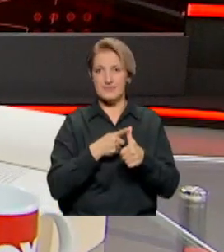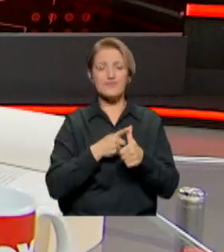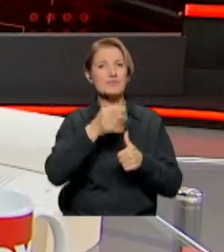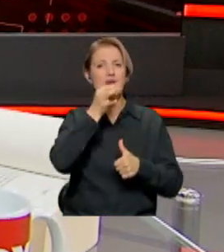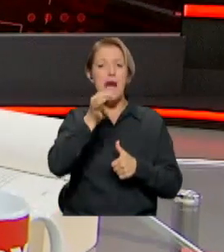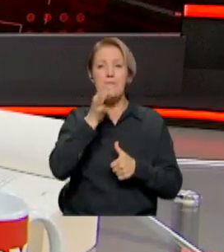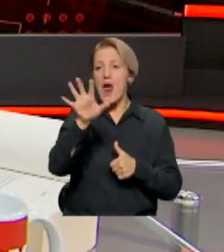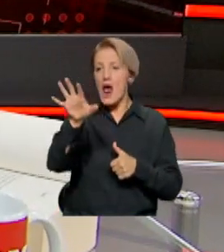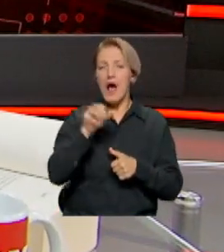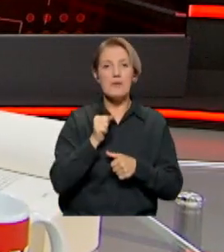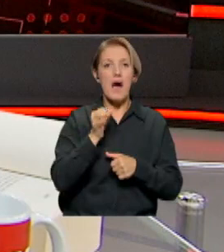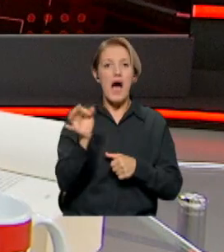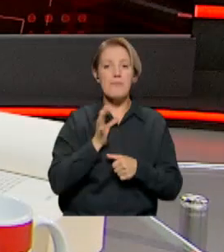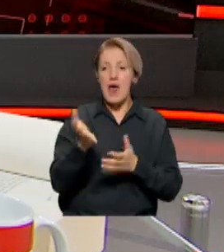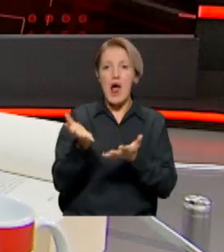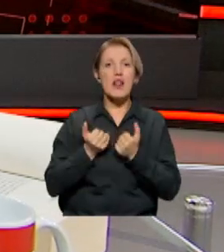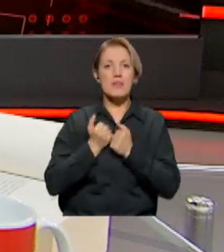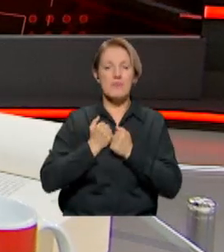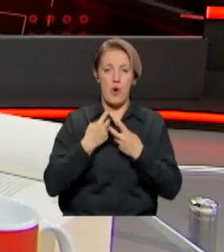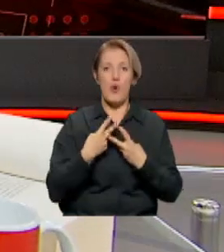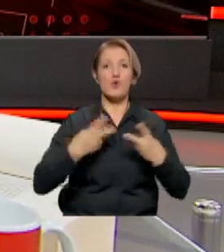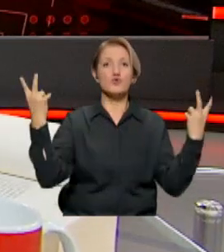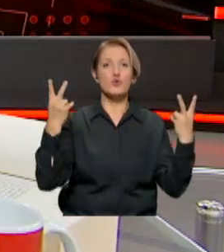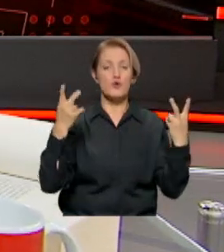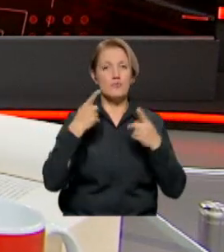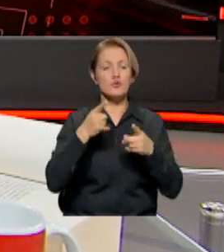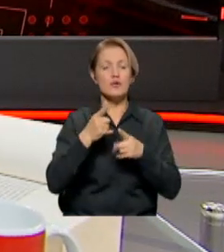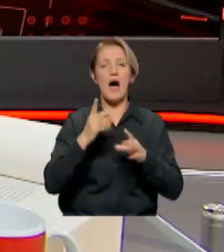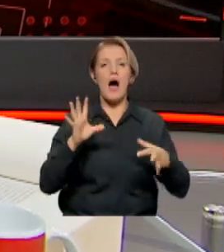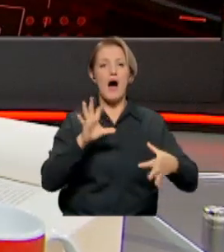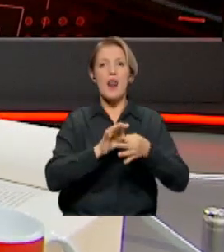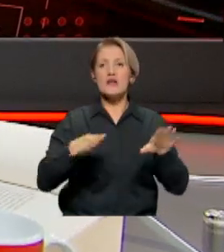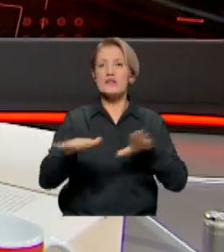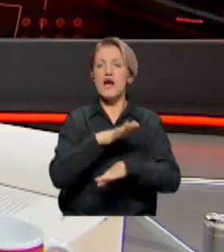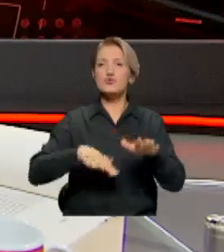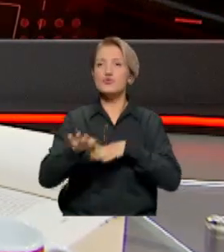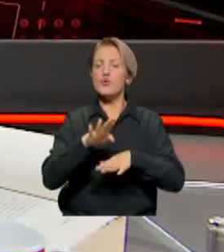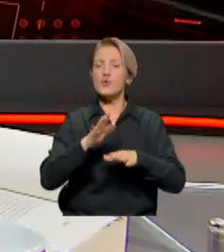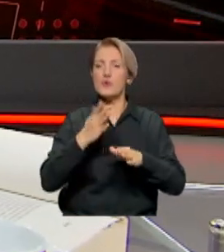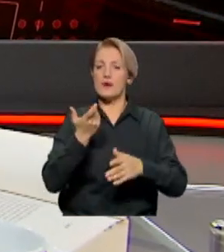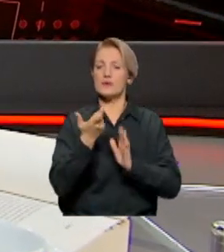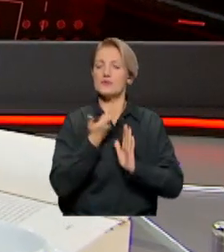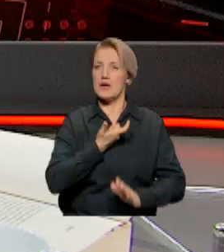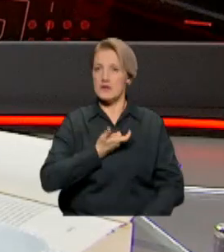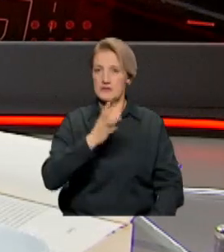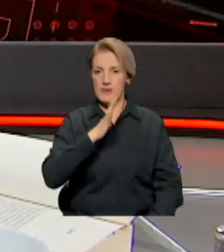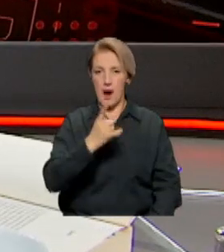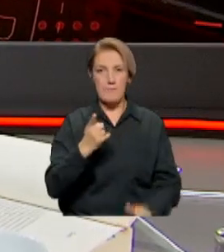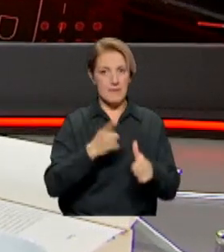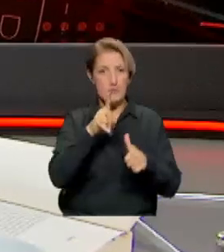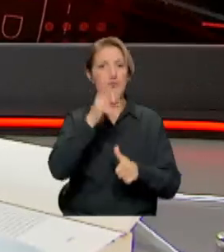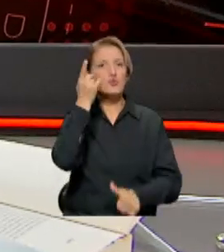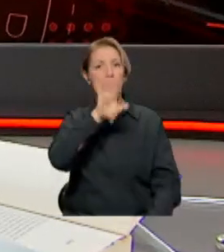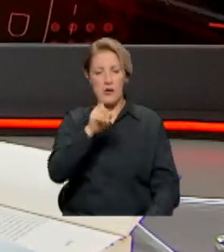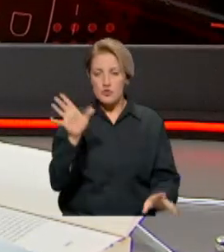haber alma özgürlüğü Bununla ilgili bir sansür yasası var ve bu mecliste bir Bunu unutmayın Sonra hepsini